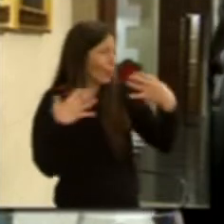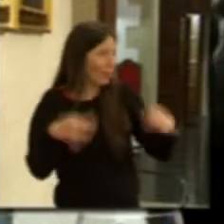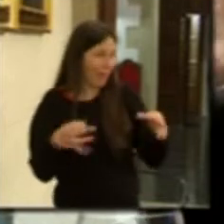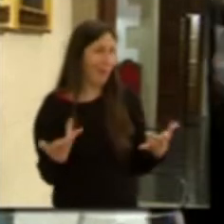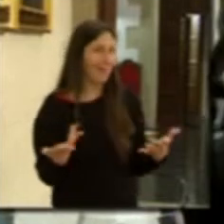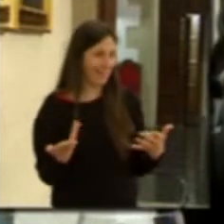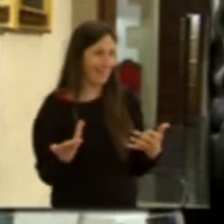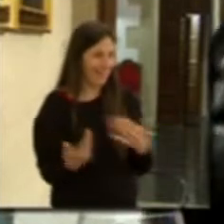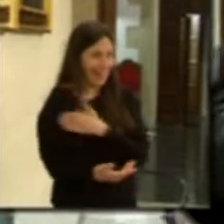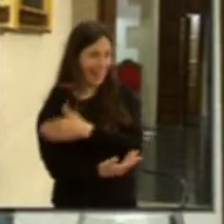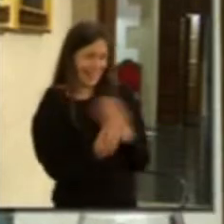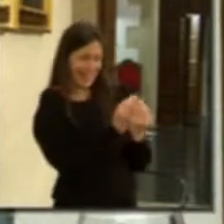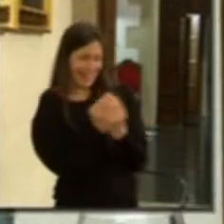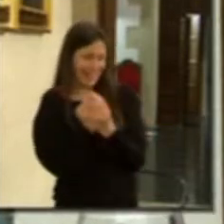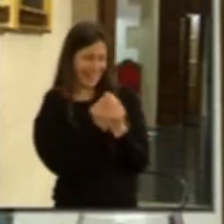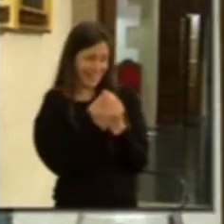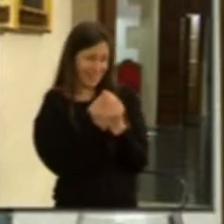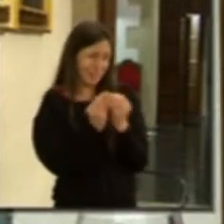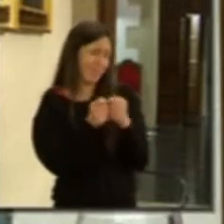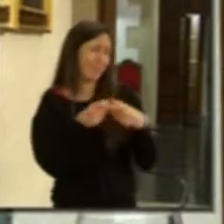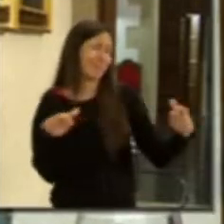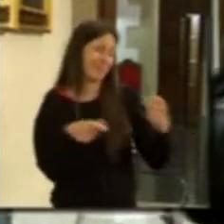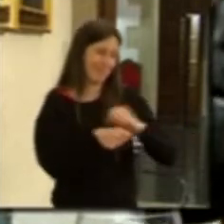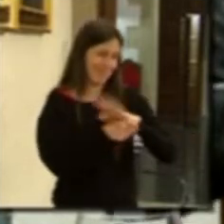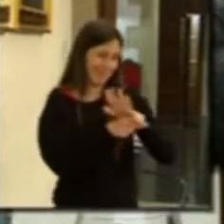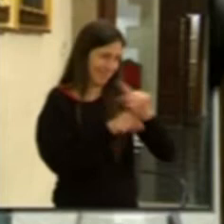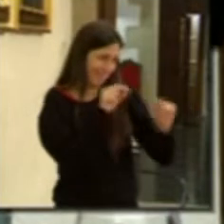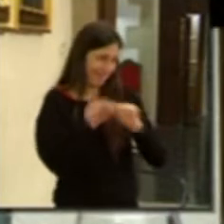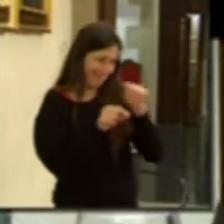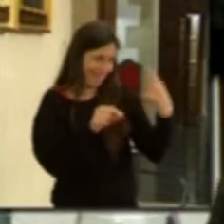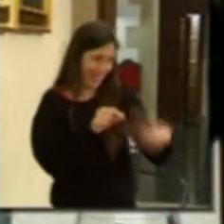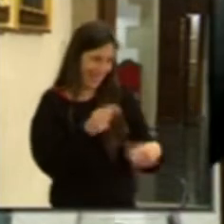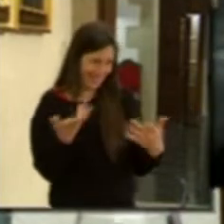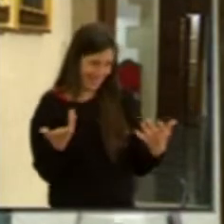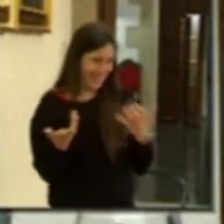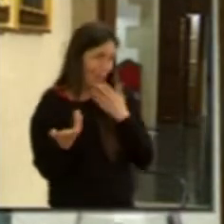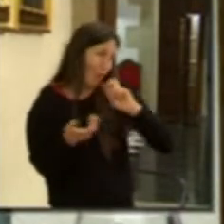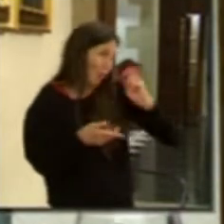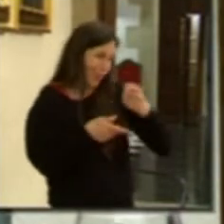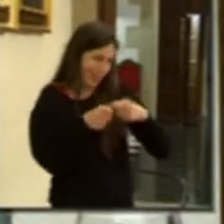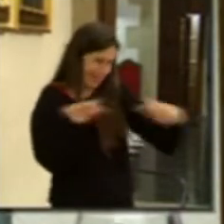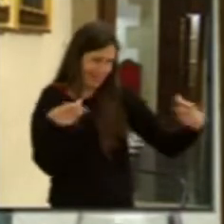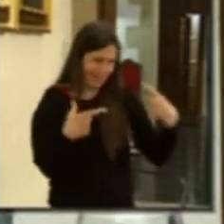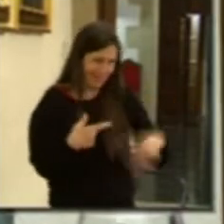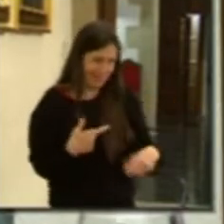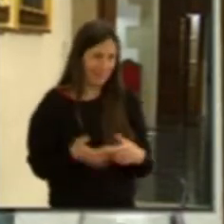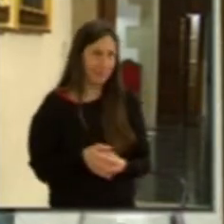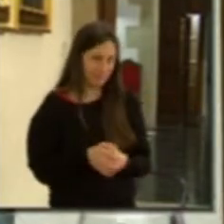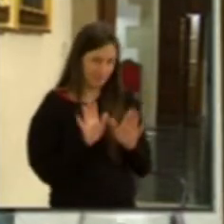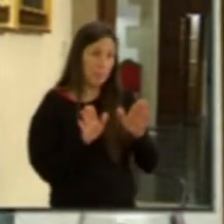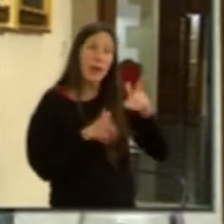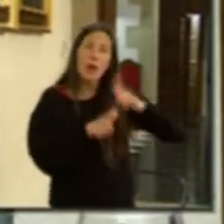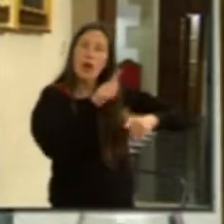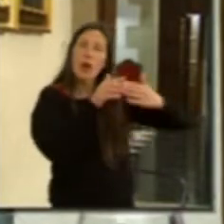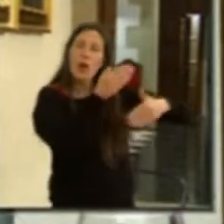molt junts, aquesta és l'essència de les ciutats. I aleshores, anem una mica a fer un passeig pel passat. D'on venim? Perquè